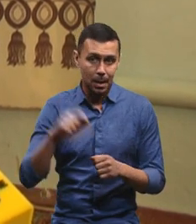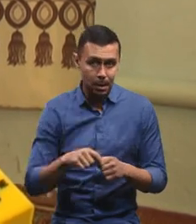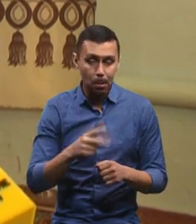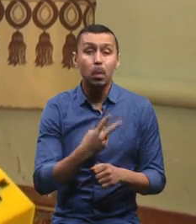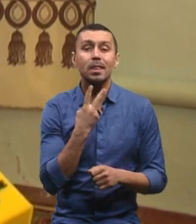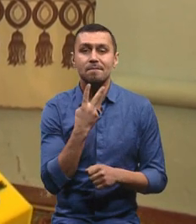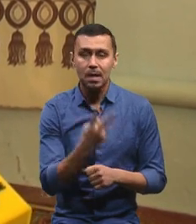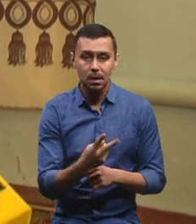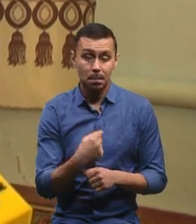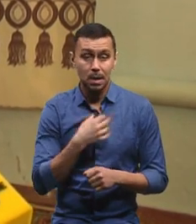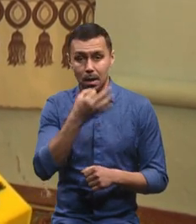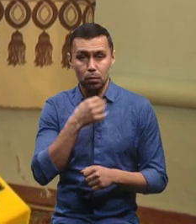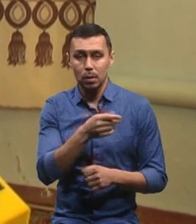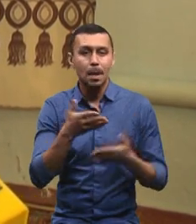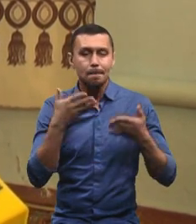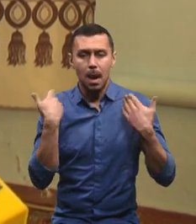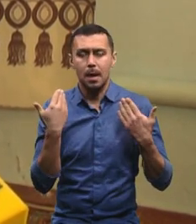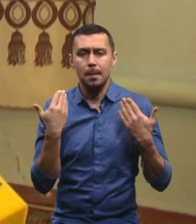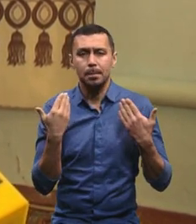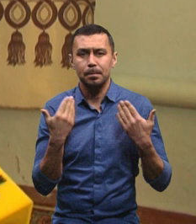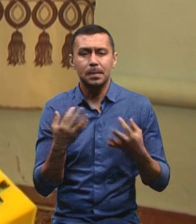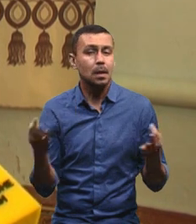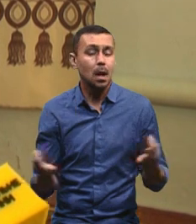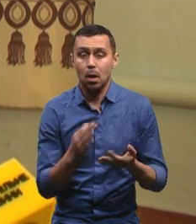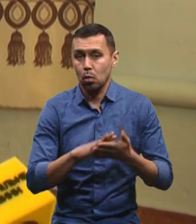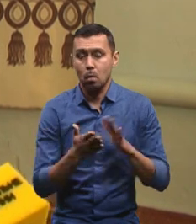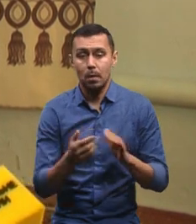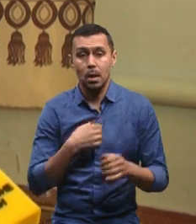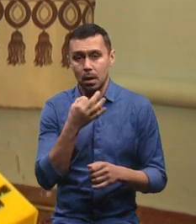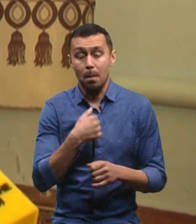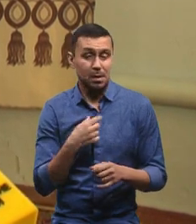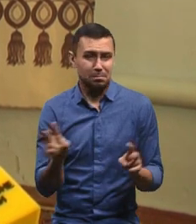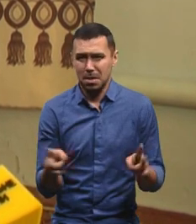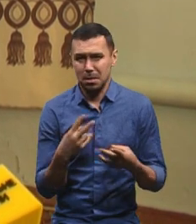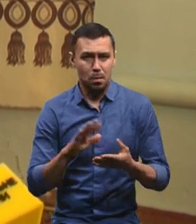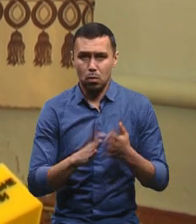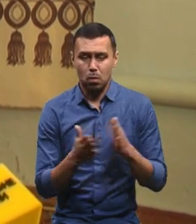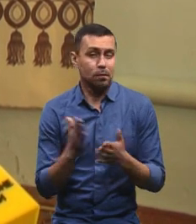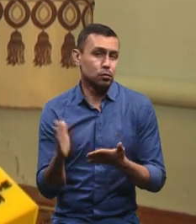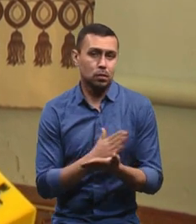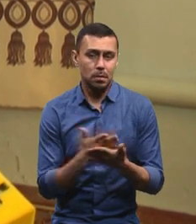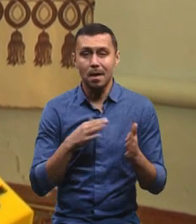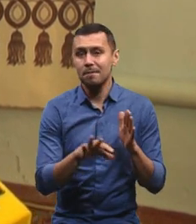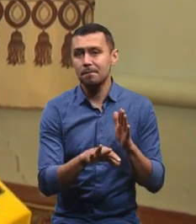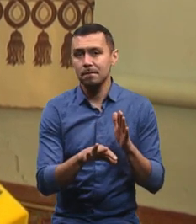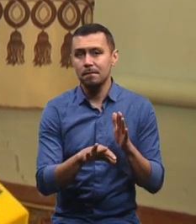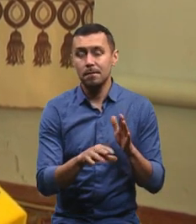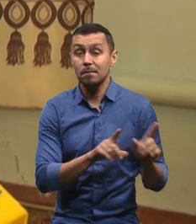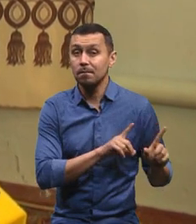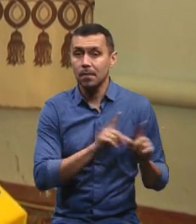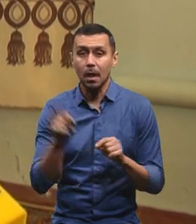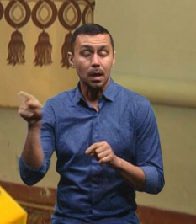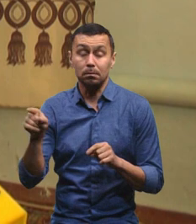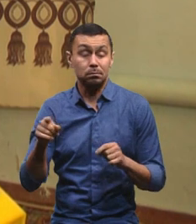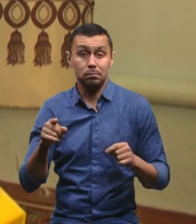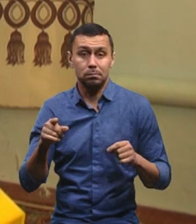подивилися і мені каже Тут немає ніяких умов Я кажу А мені умови взагалі не треба я вибралася там вже їх точно